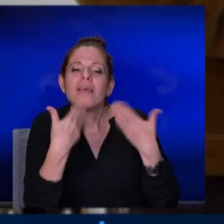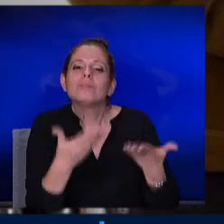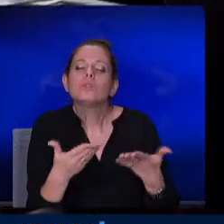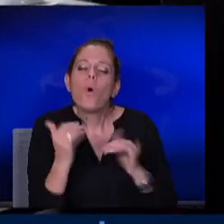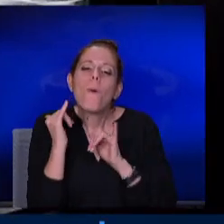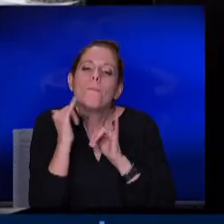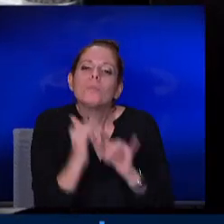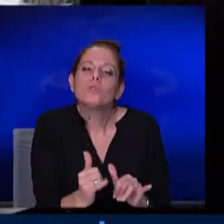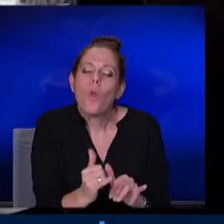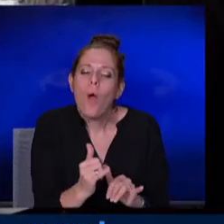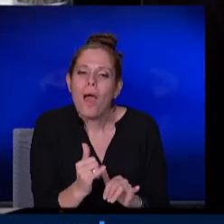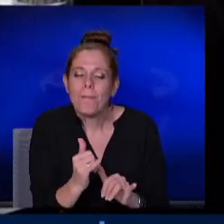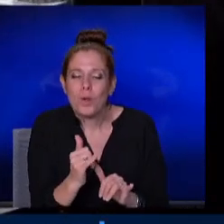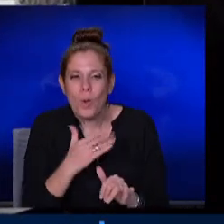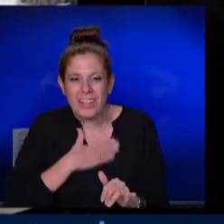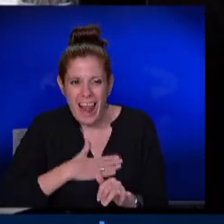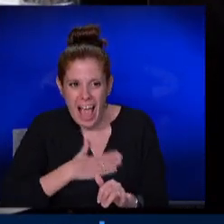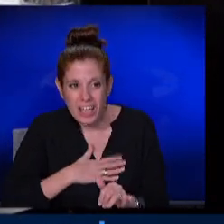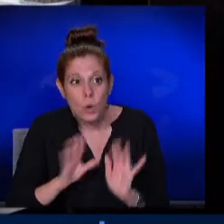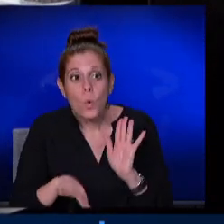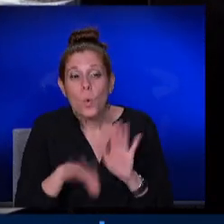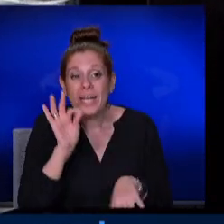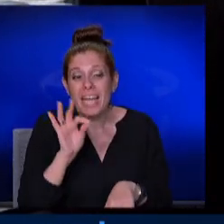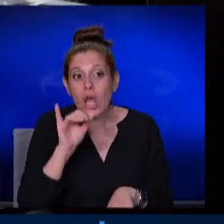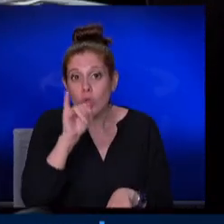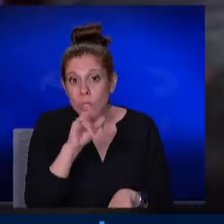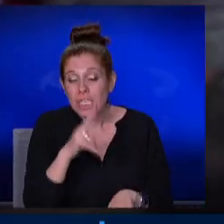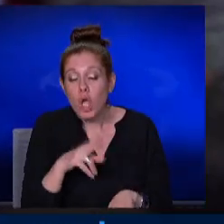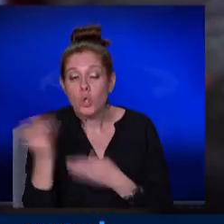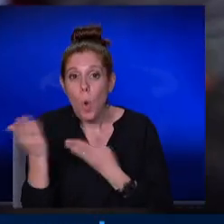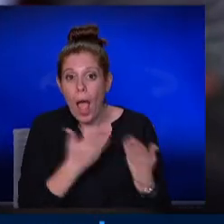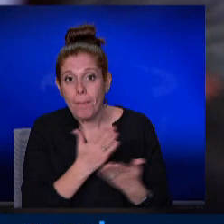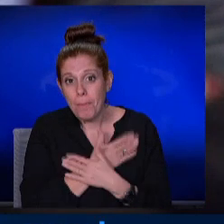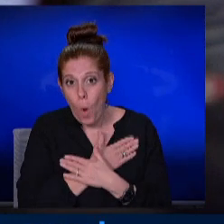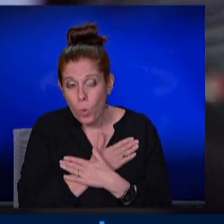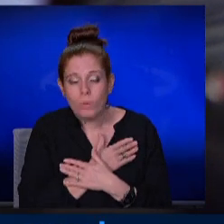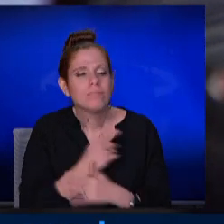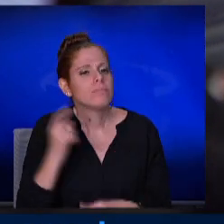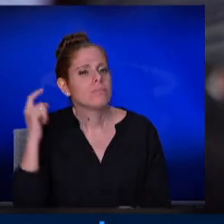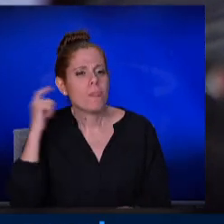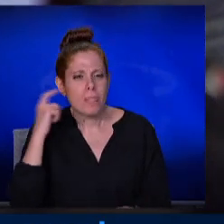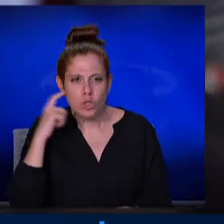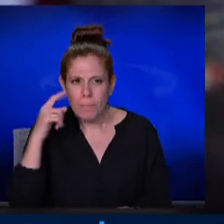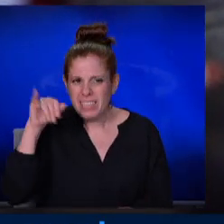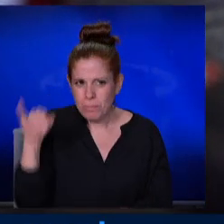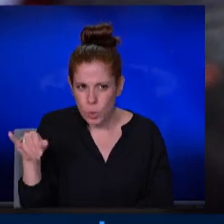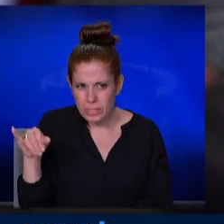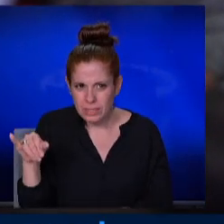לחג, הוא גילה שליוסי יש אורח ממרוקו. שמעתי בעצם מיוסי ומסעד